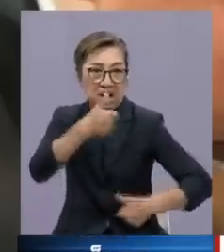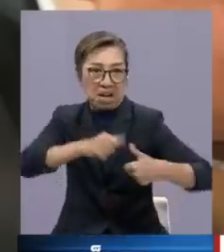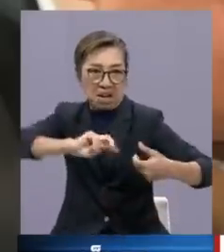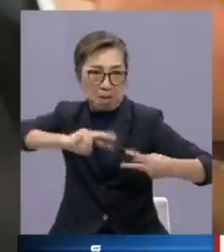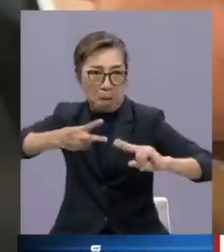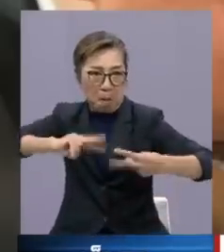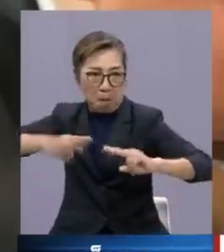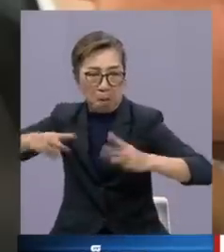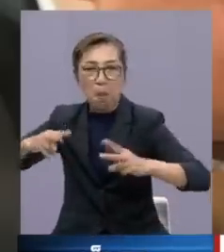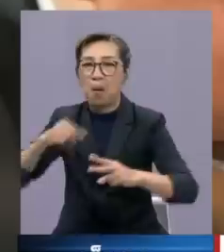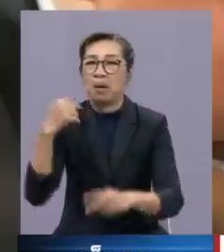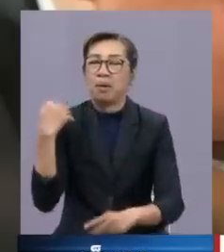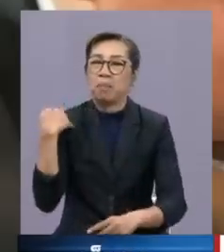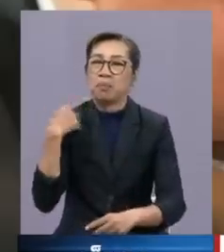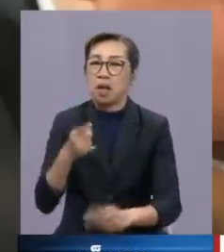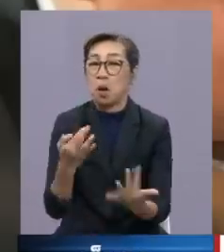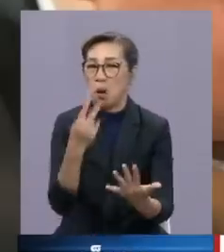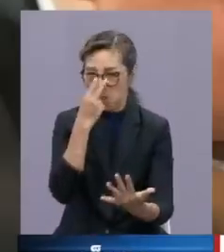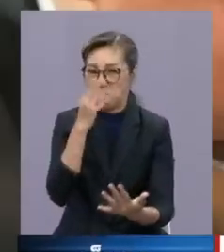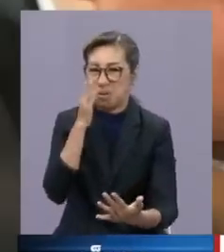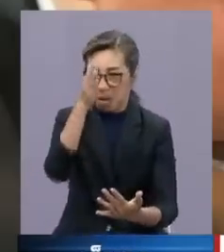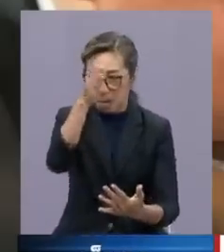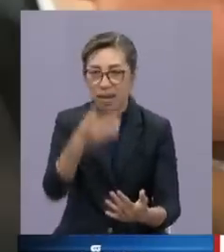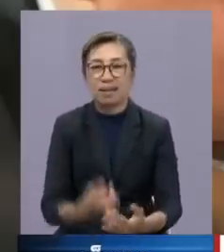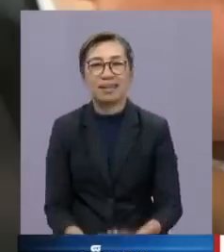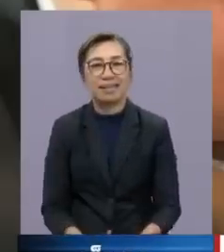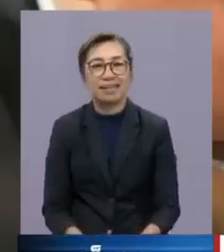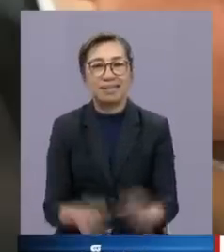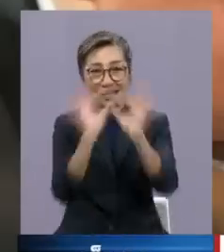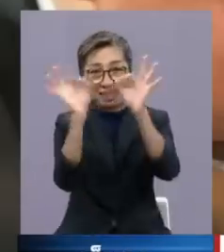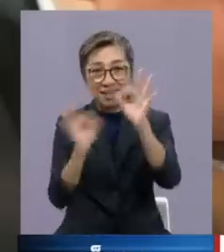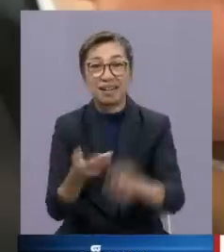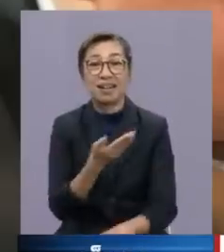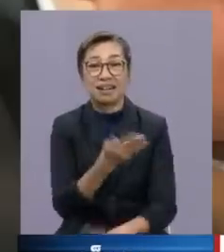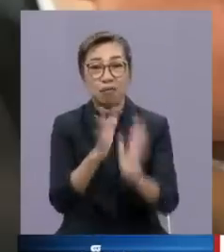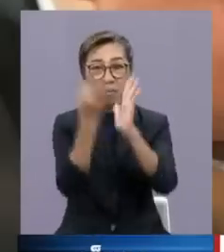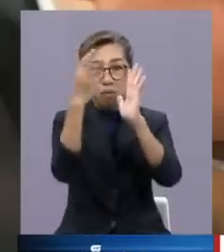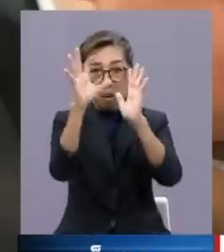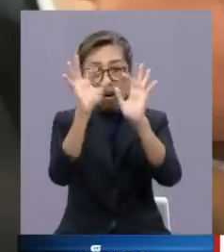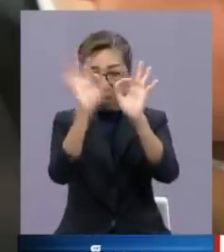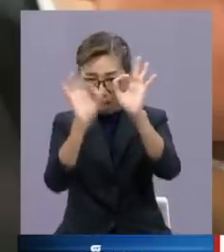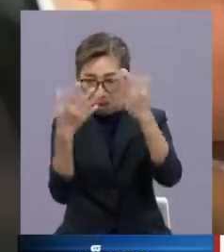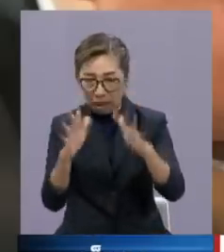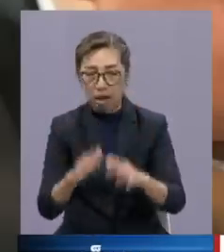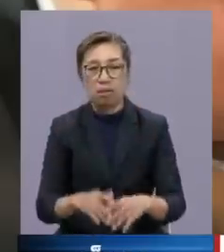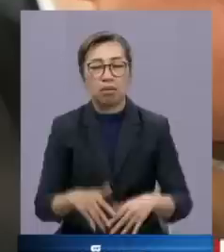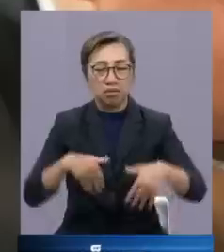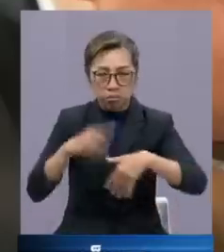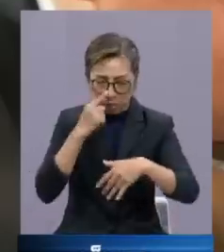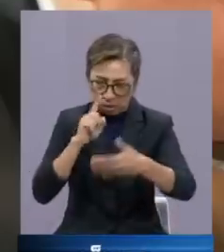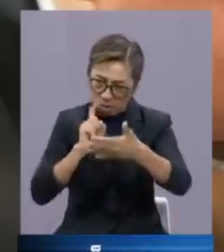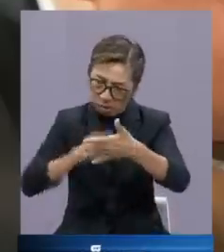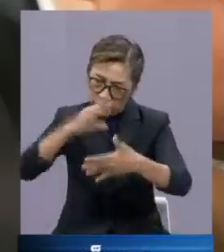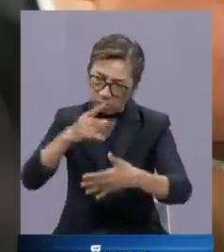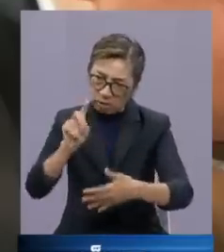ถล่มแผ่นดินทลายคอยดูเถอะนะฮะ แล้วก ็พอโพสต์ข้อความไปแล้วชาวเน็ตแสดงความคิดเห็นกันงง